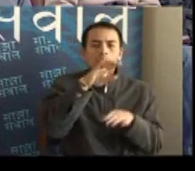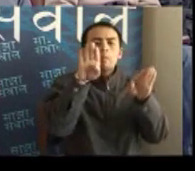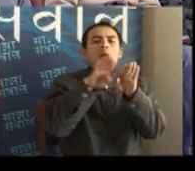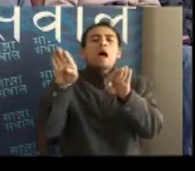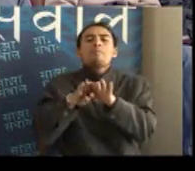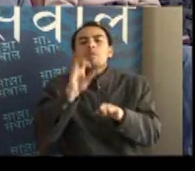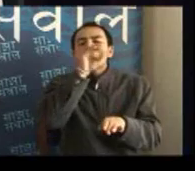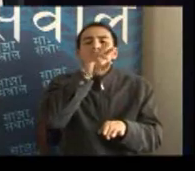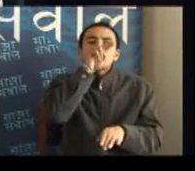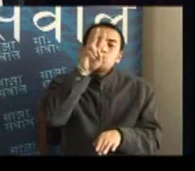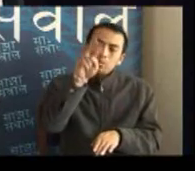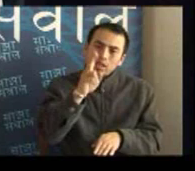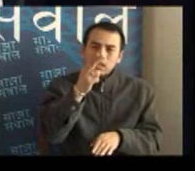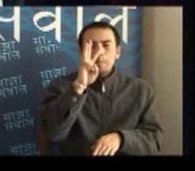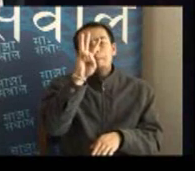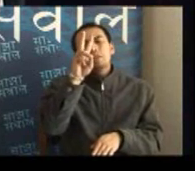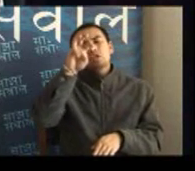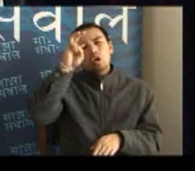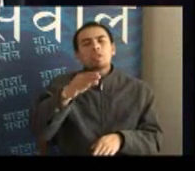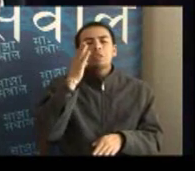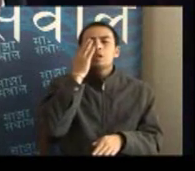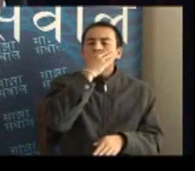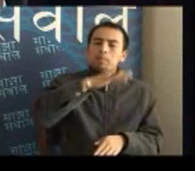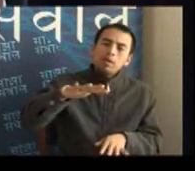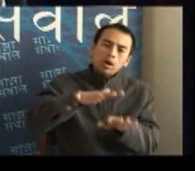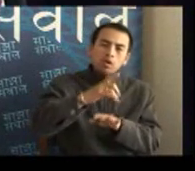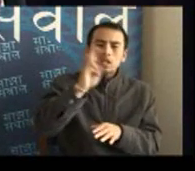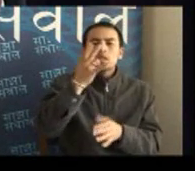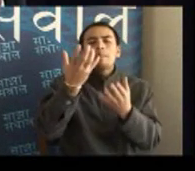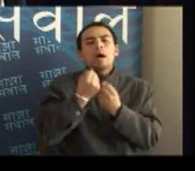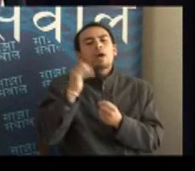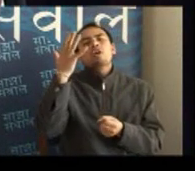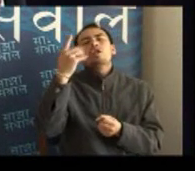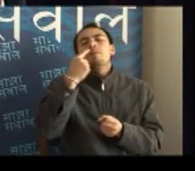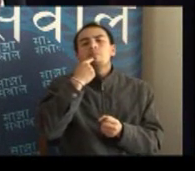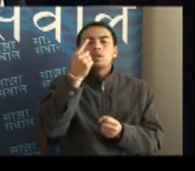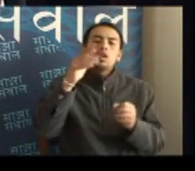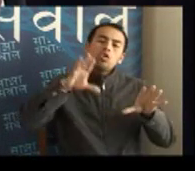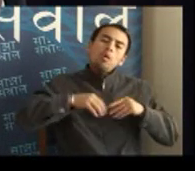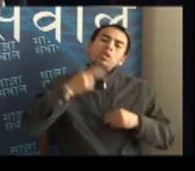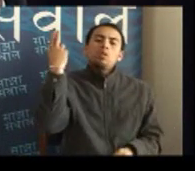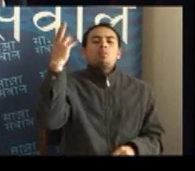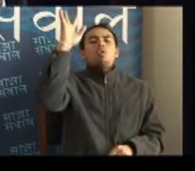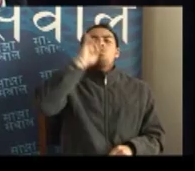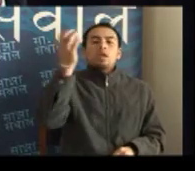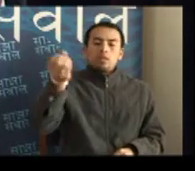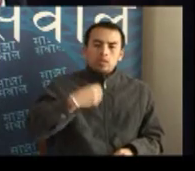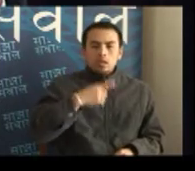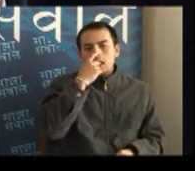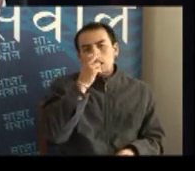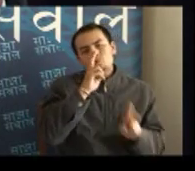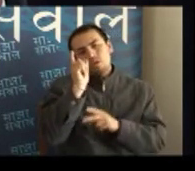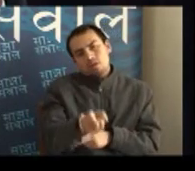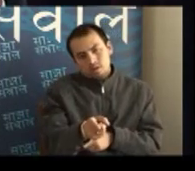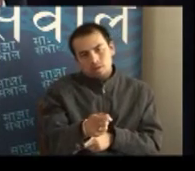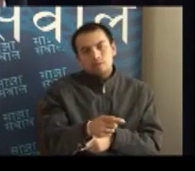कायम होस् भन्नका निम्ति करिब 32,000 जति दृष्टिविहीन बालबालिकाहरूले शिक्षा पाएका छैनन् भनेर भन्ने सहमति भयो भन्नुहुन्छ। यहाँभन्दा लाजमर्दो